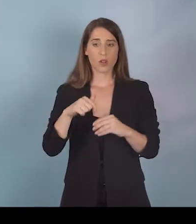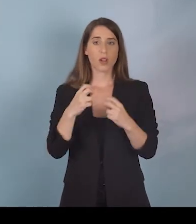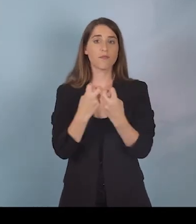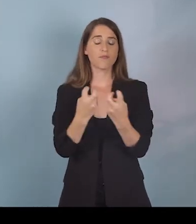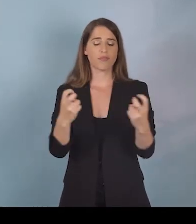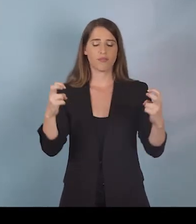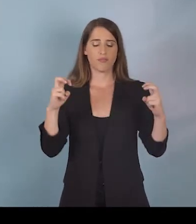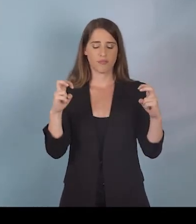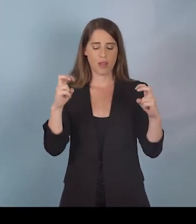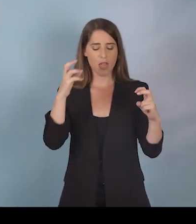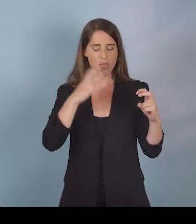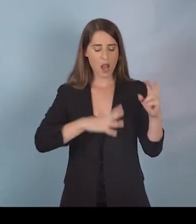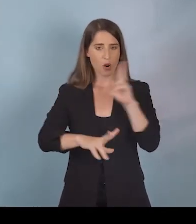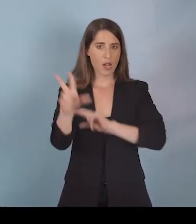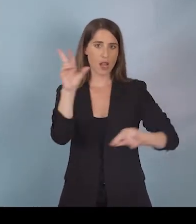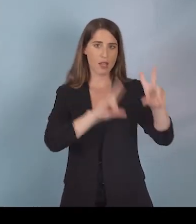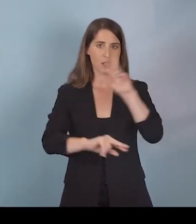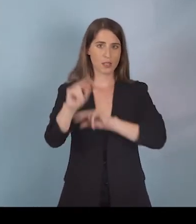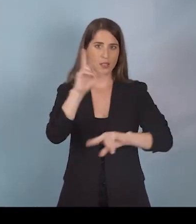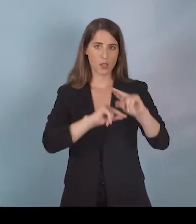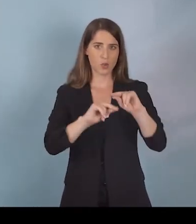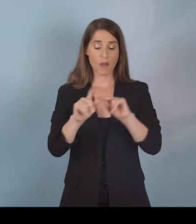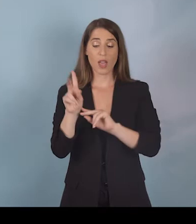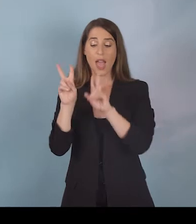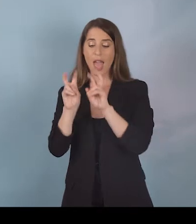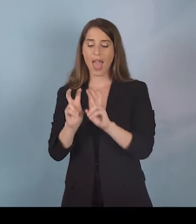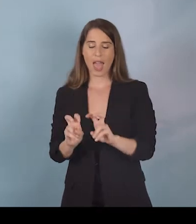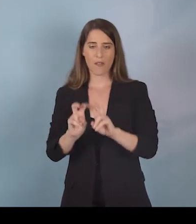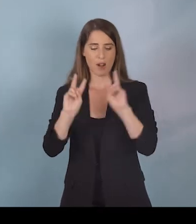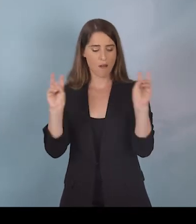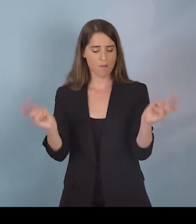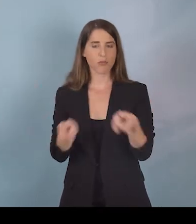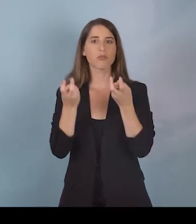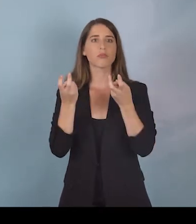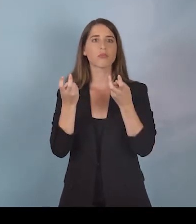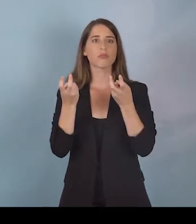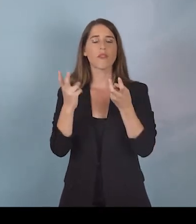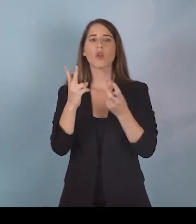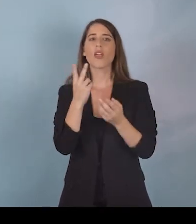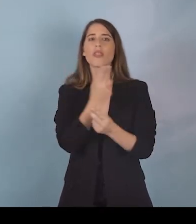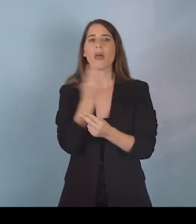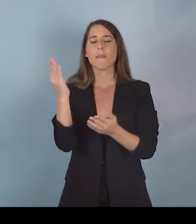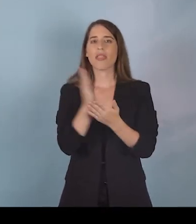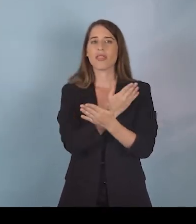με τα ευρήματα και τα όσα αναφέρθηκαν στις διακρίσεις κατά ΛΟΑΤΚΙ ατόμων.